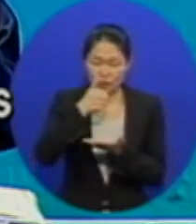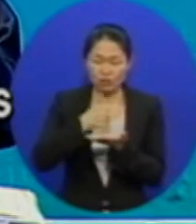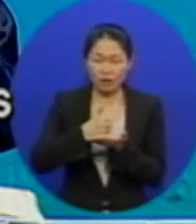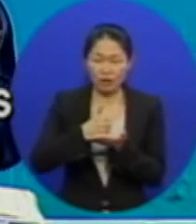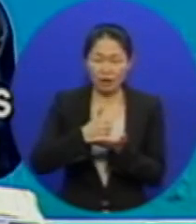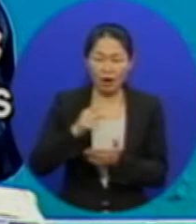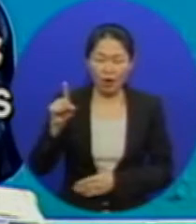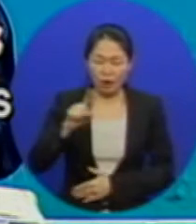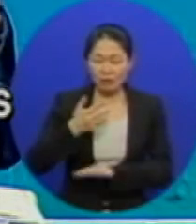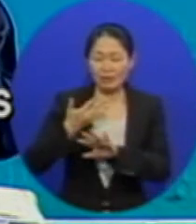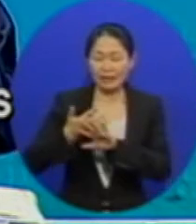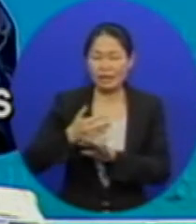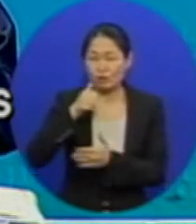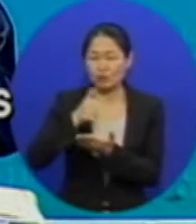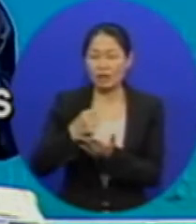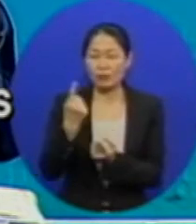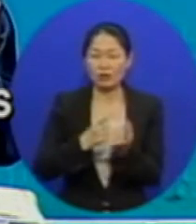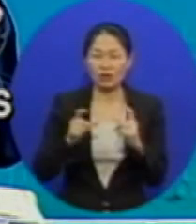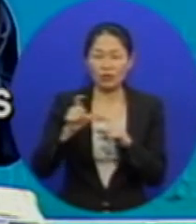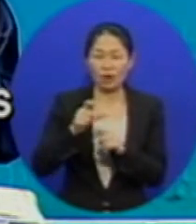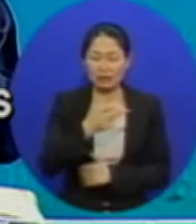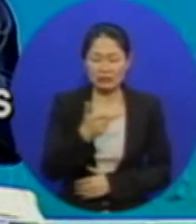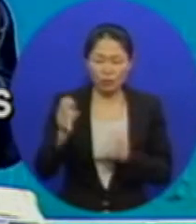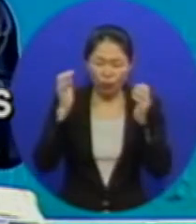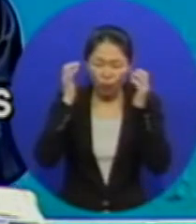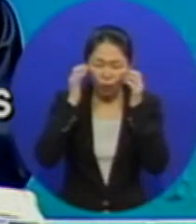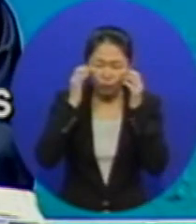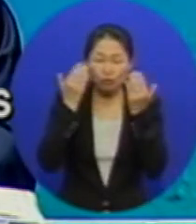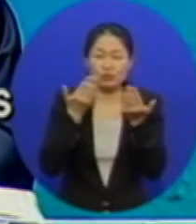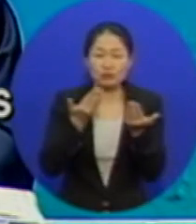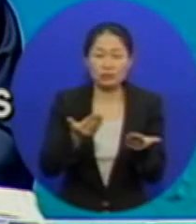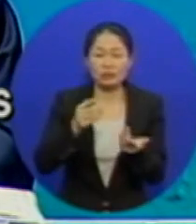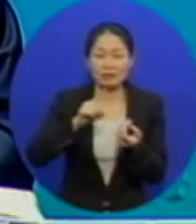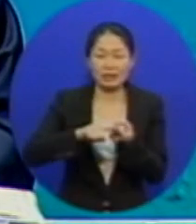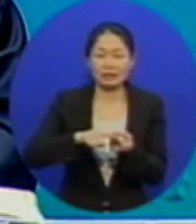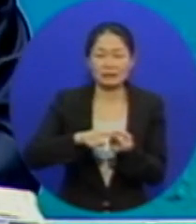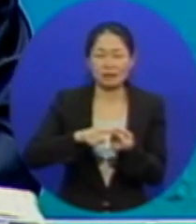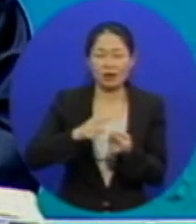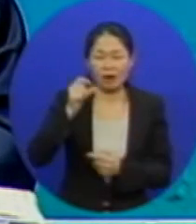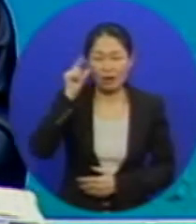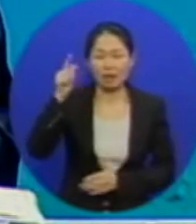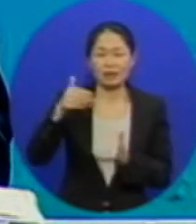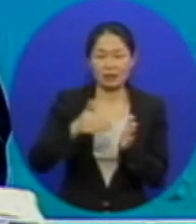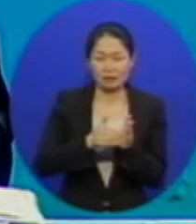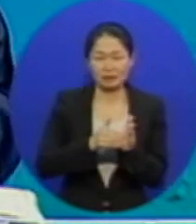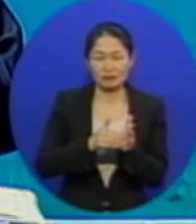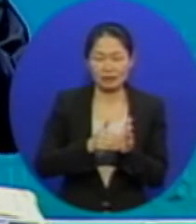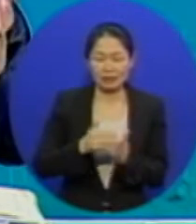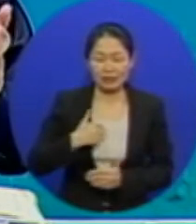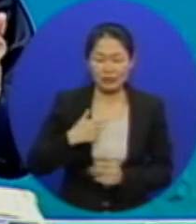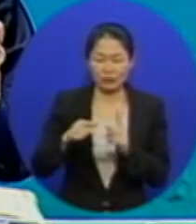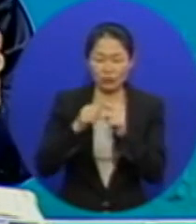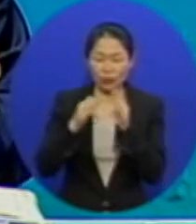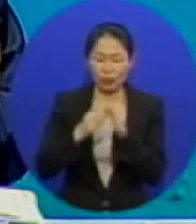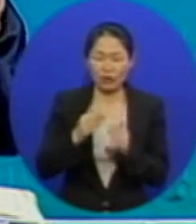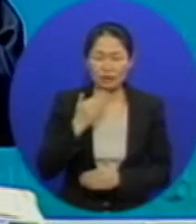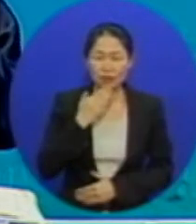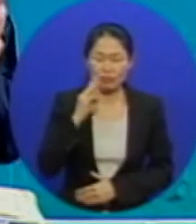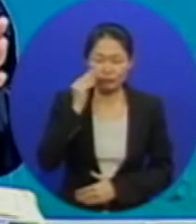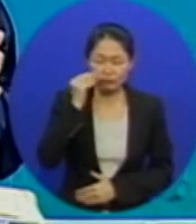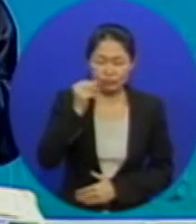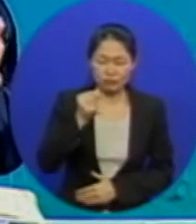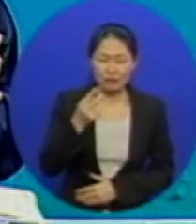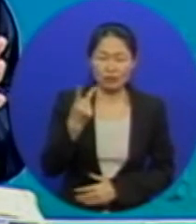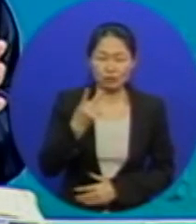어떤 다른 저보다 더 큰 고통을 가져다 주는 것을 알았다 나는 교회의 유능한 두 지도자 1